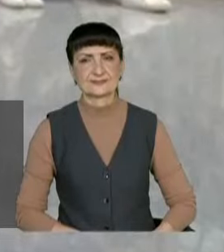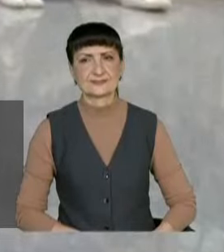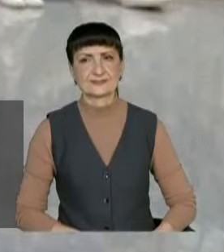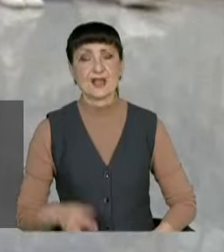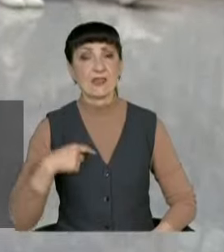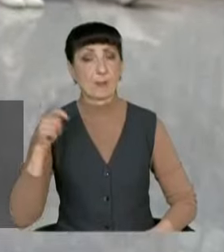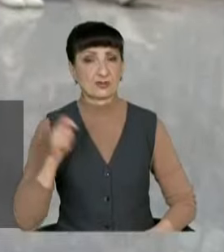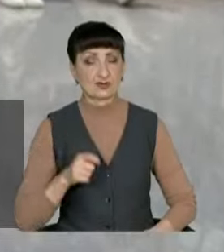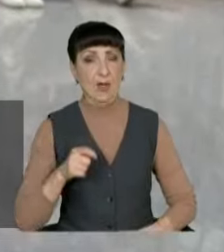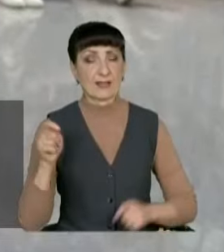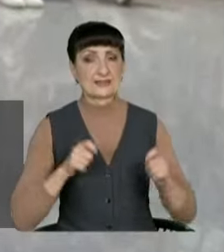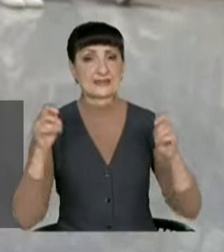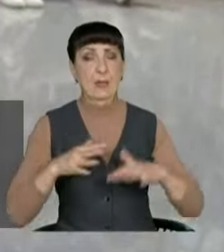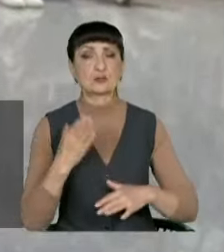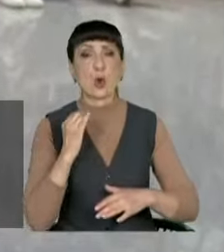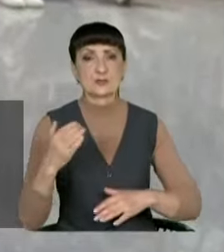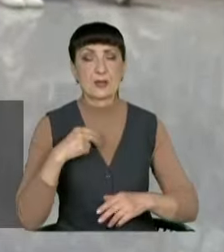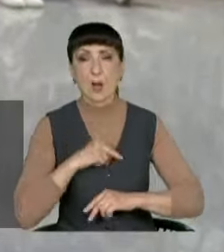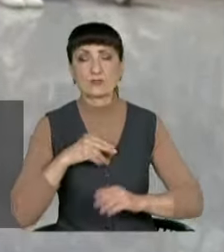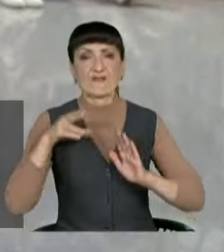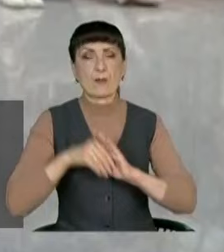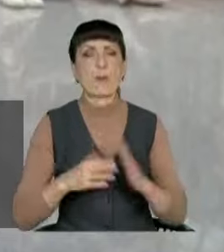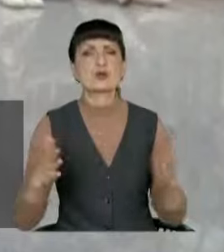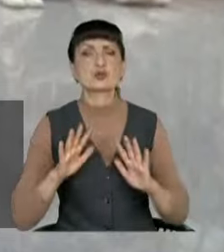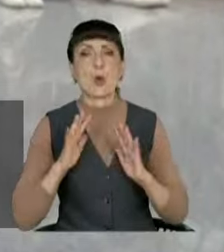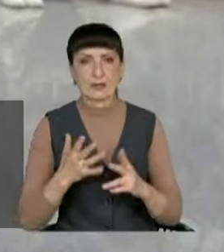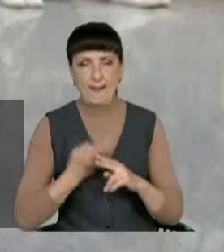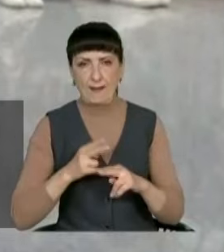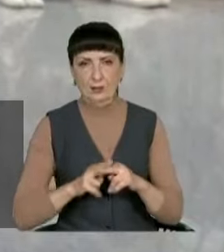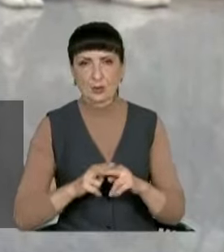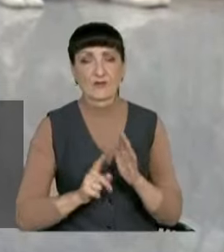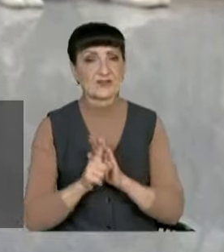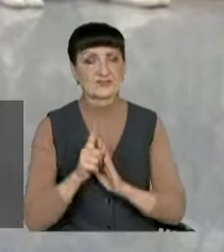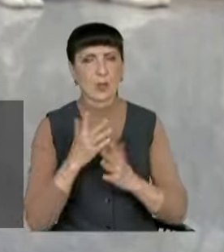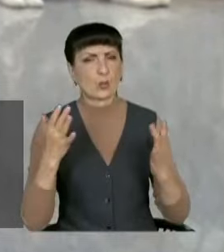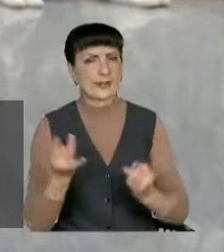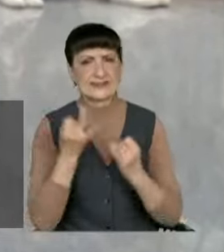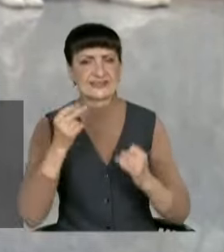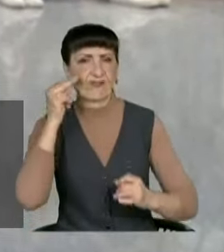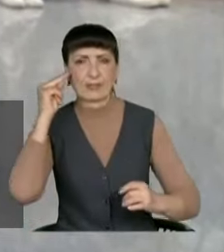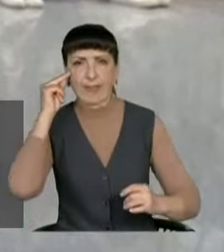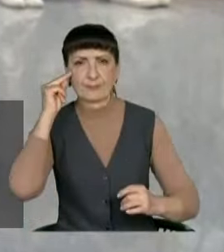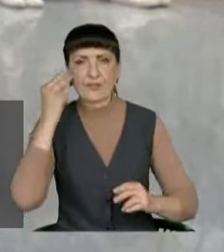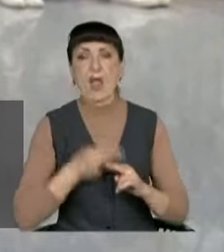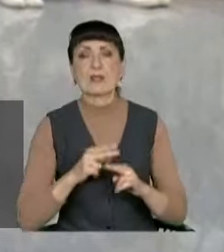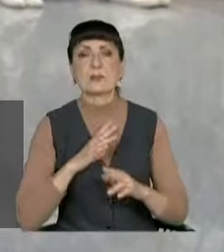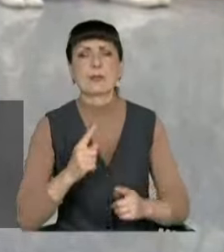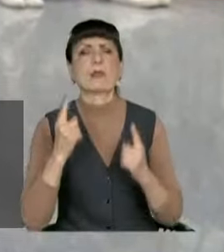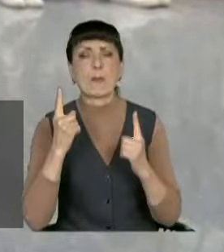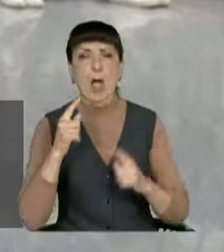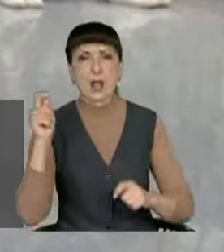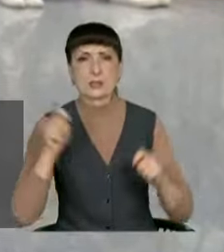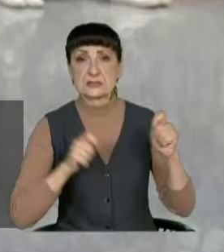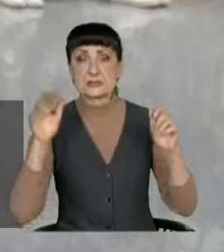Я приезжала на саммит ШОС. Мы работали в рамках большого события, которое вызвало огромный интерес Китая. Поскольку это был глобальный саммит,